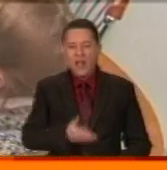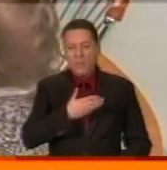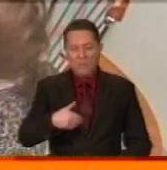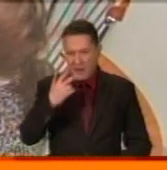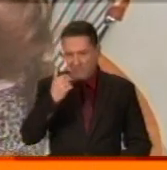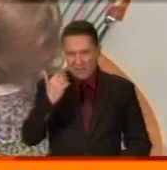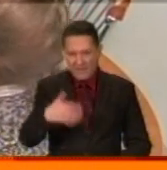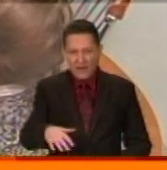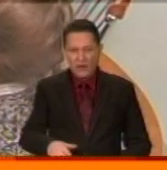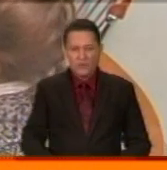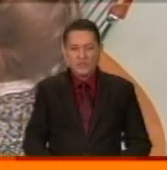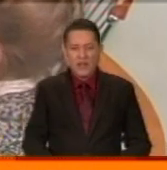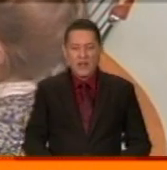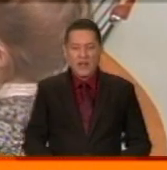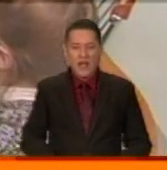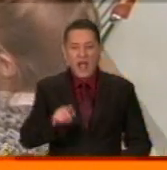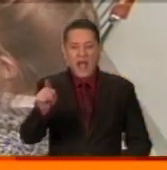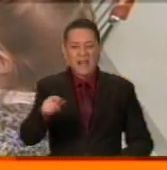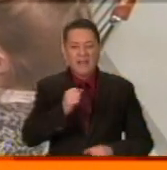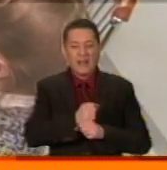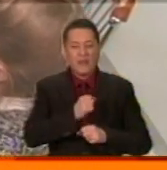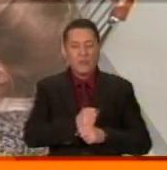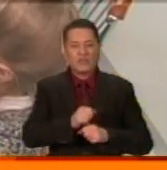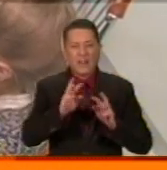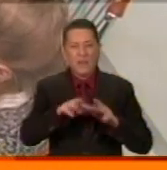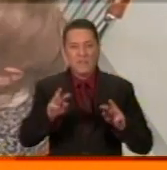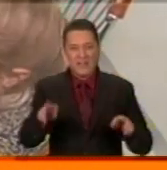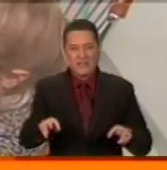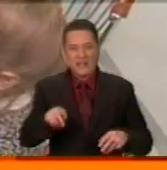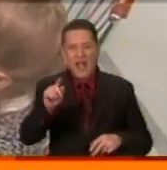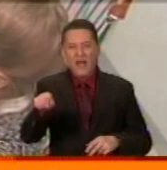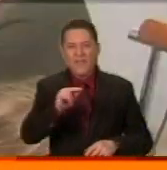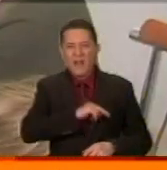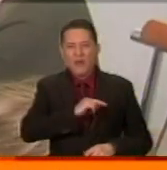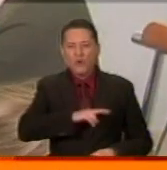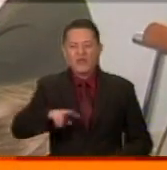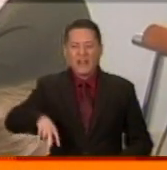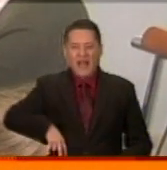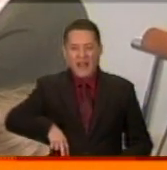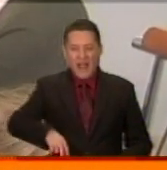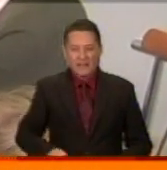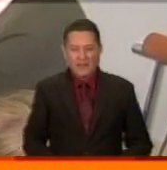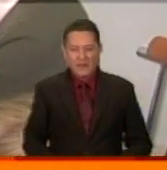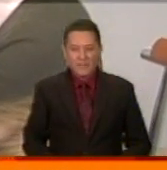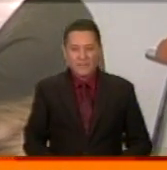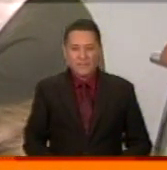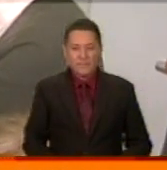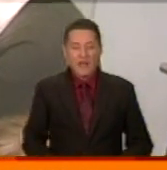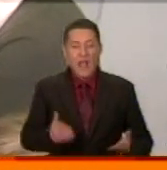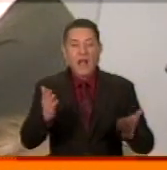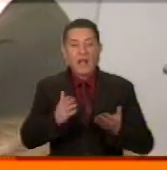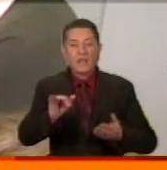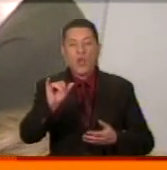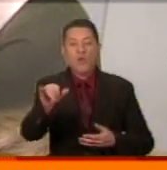уже. Она работала министром. Она работала ректором. А чего боитесь? Вот какие у вас страхи